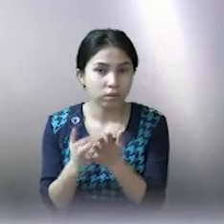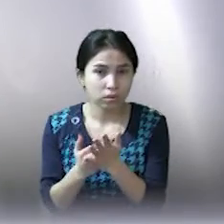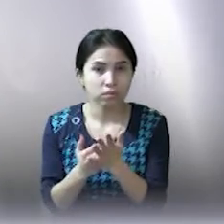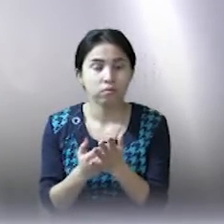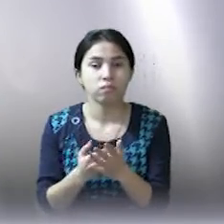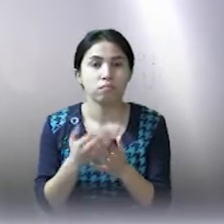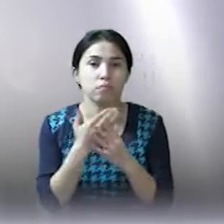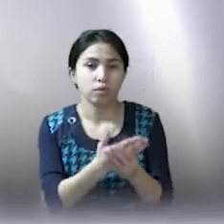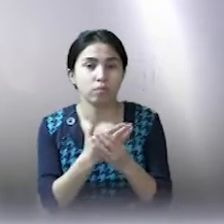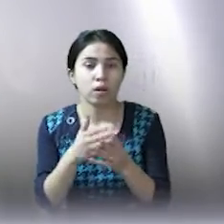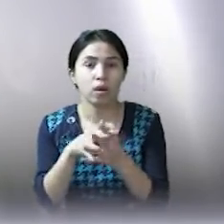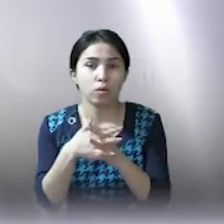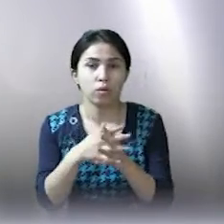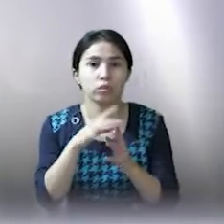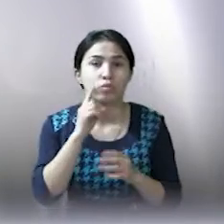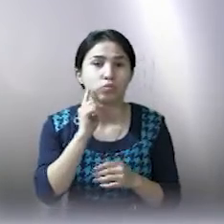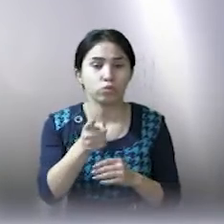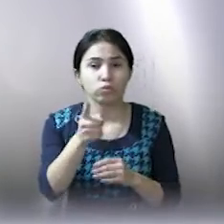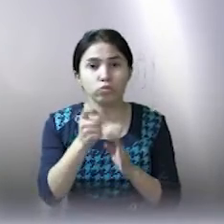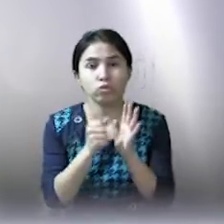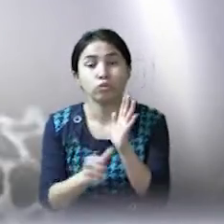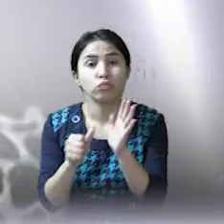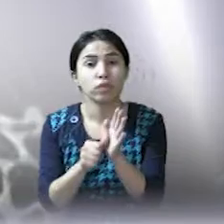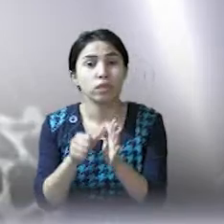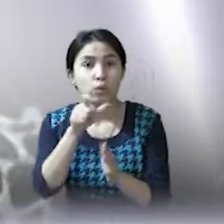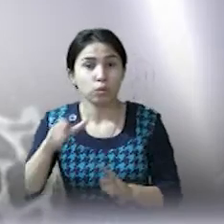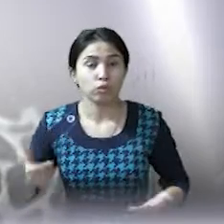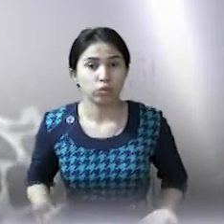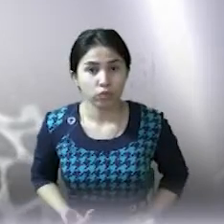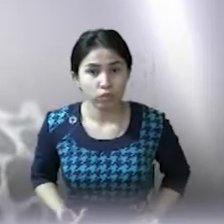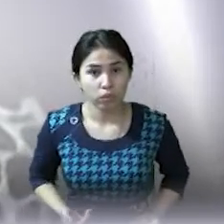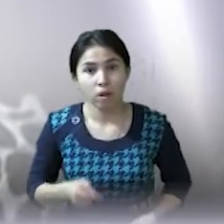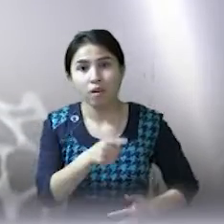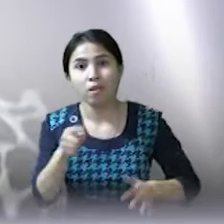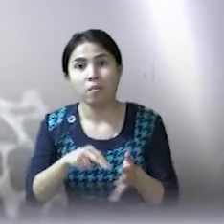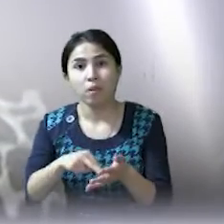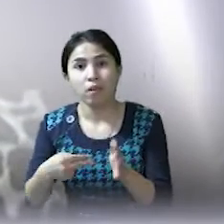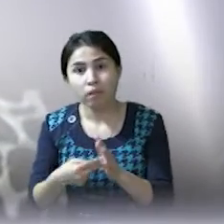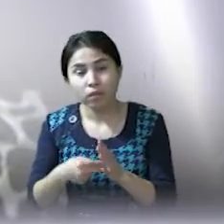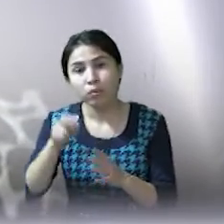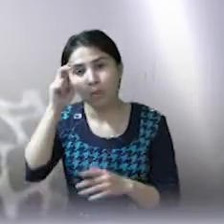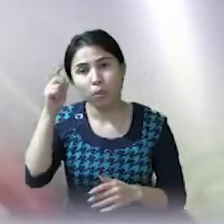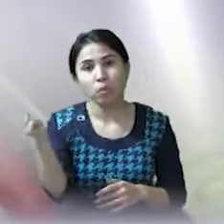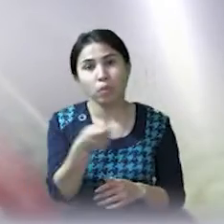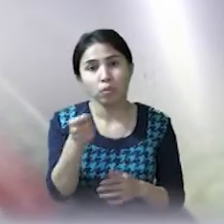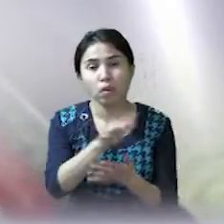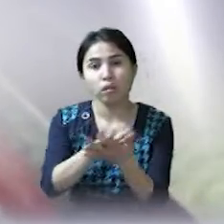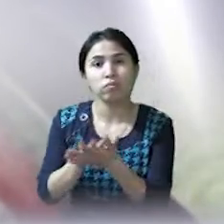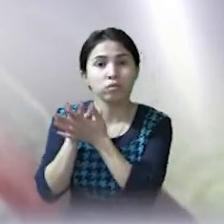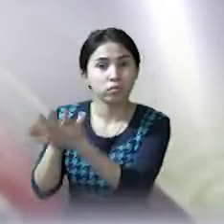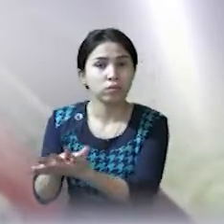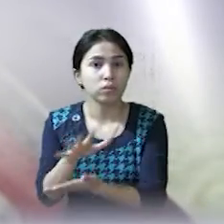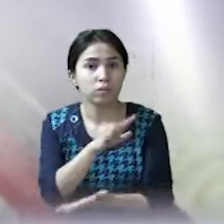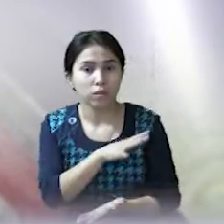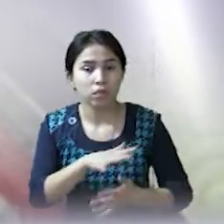белсенділігі артқан. Ауылда 1176 аула болса, соның 1117-сі жобаның бірінші бағыты бойынша қатысуға өтініш білдірген.